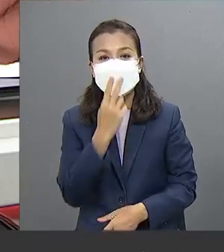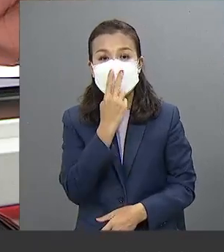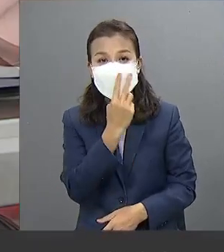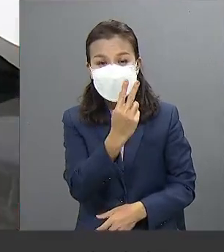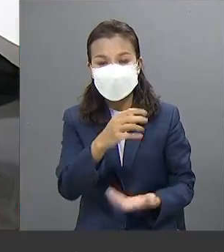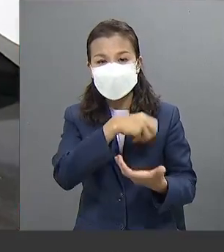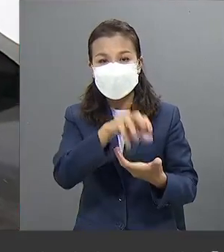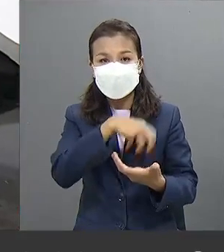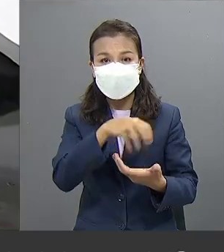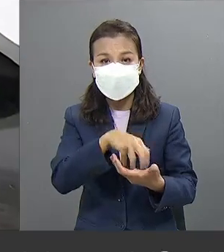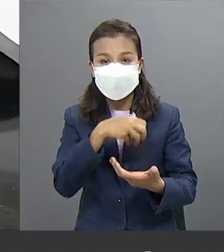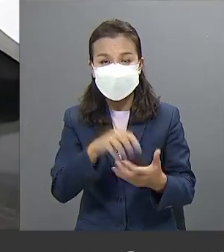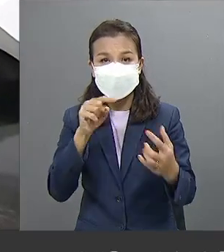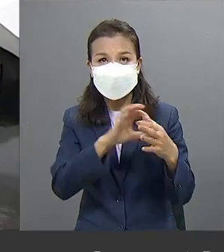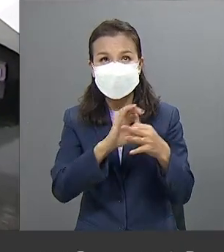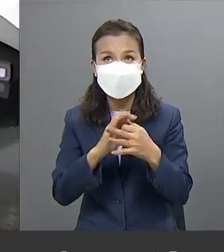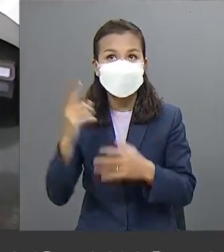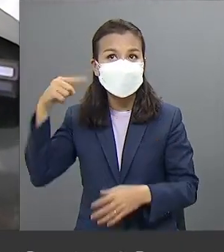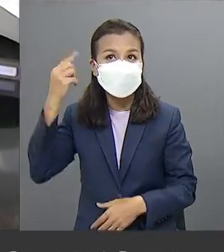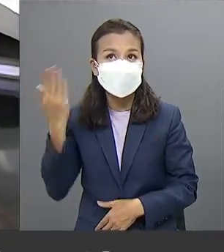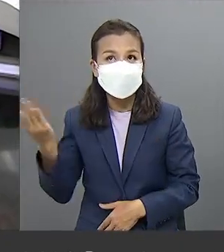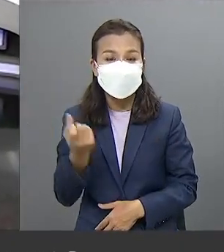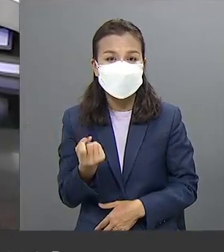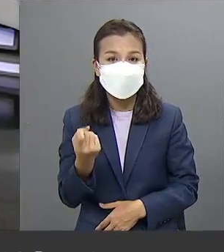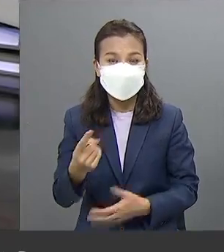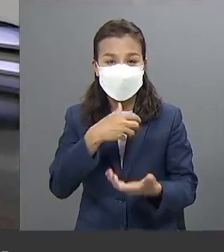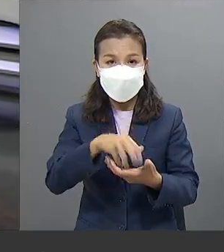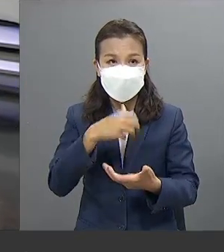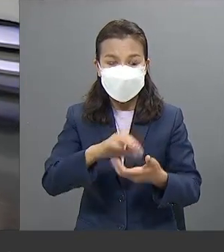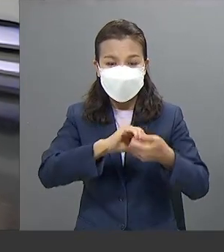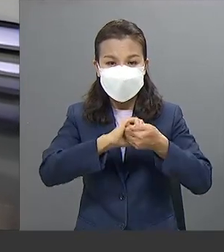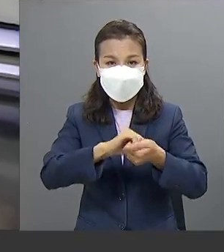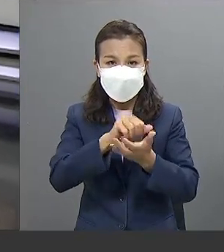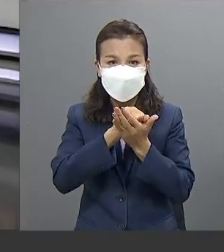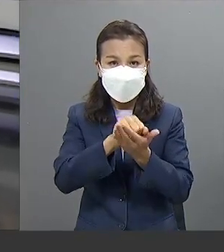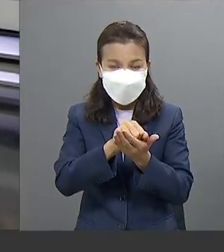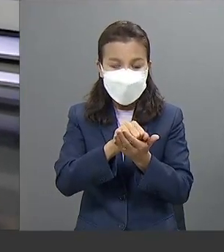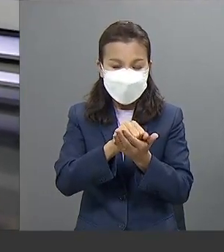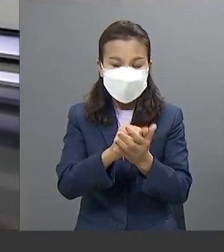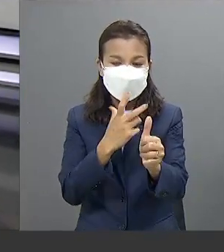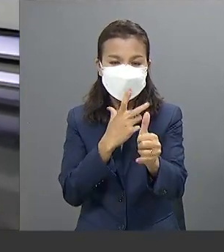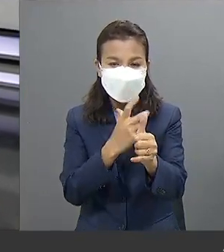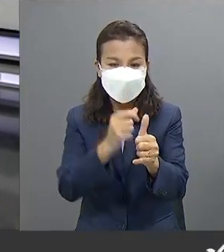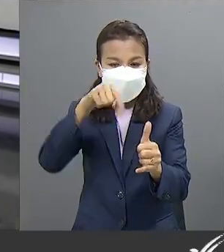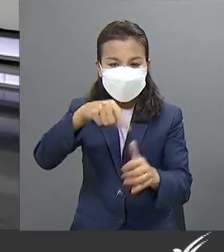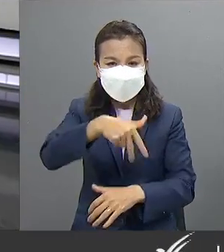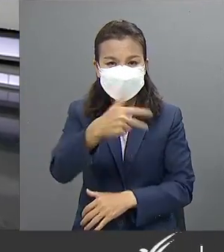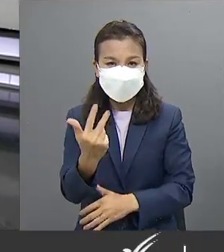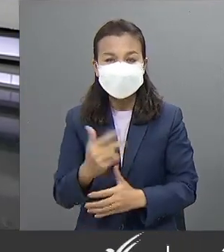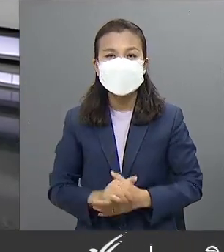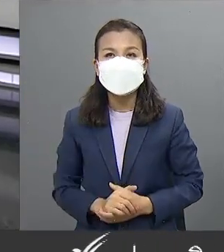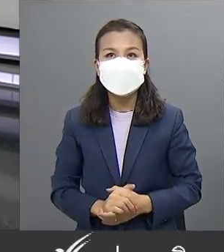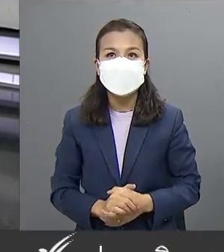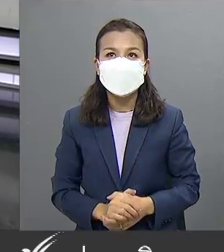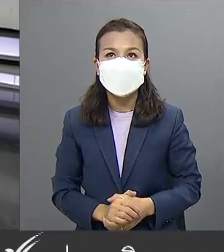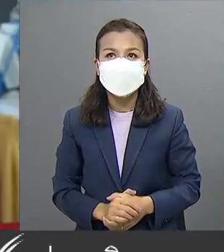ธิดารัตน์อนันตระกิตติค่ะรายงานสดจากหน่วยความร่วมมือบริการฉีดวัคซีนโคน 19ถ่ายทีบีเอสคุณที่รัฐคะ